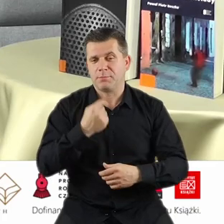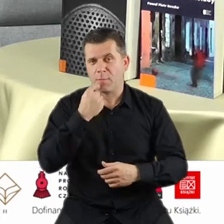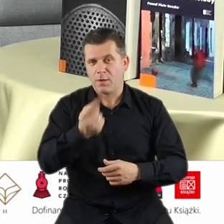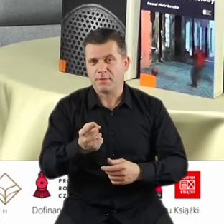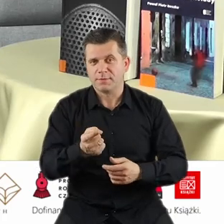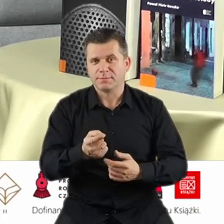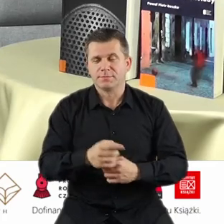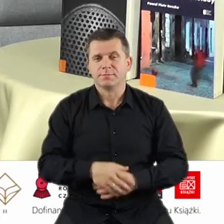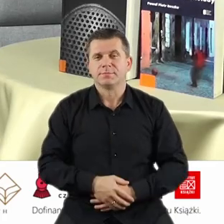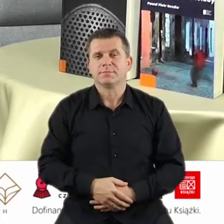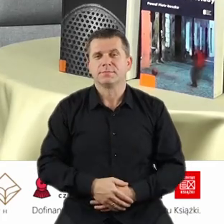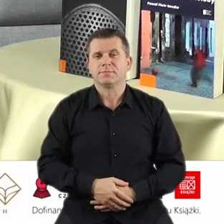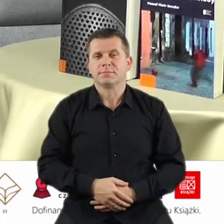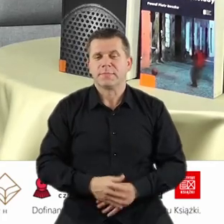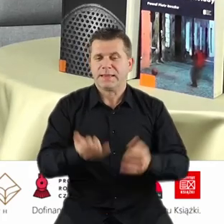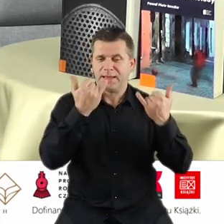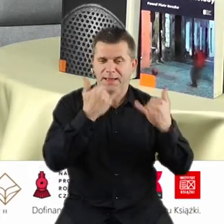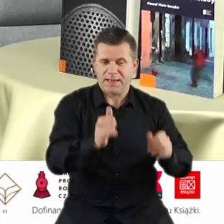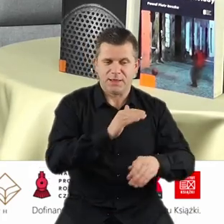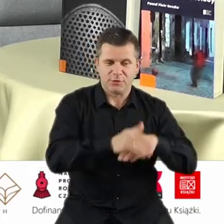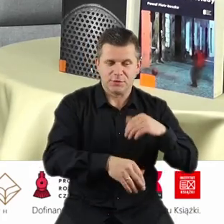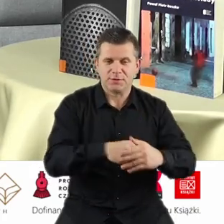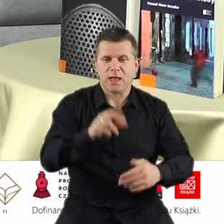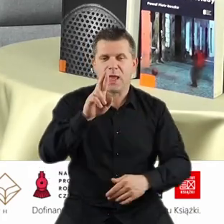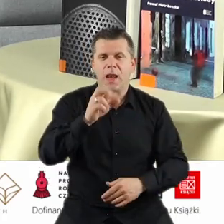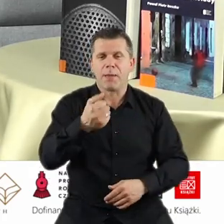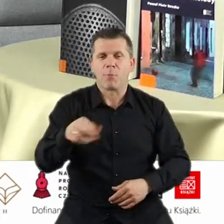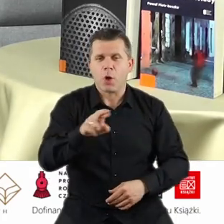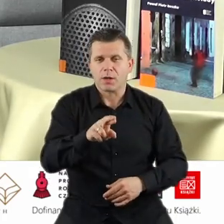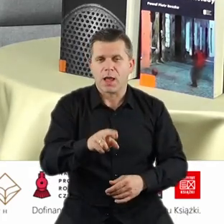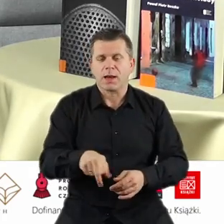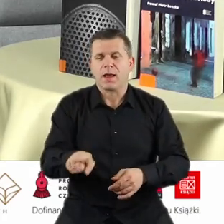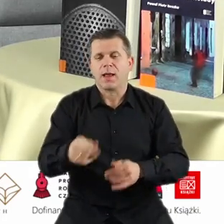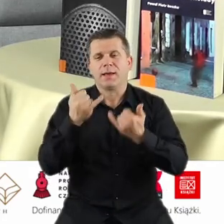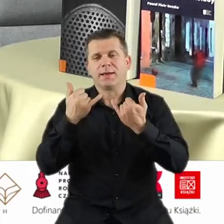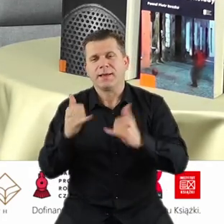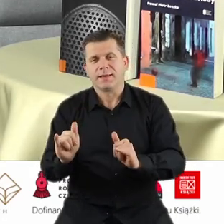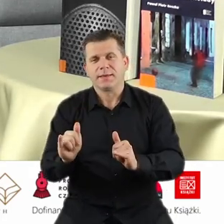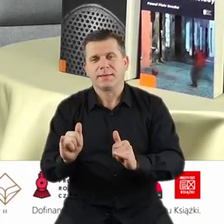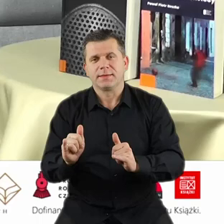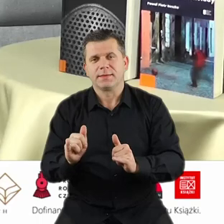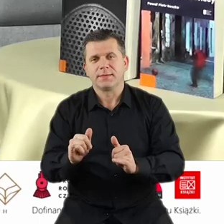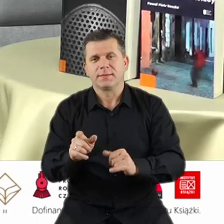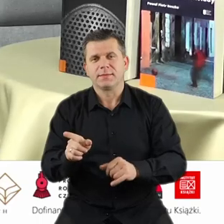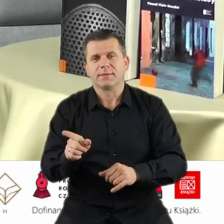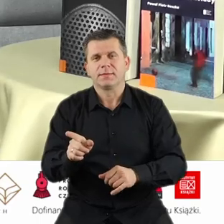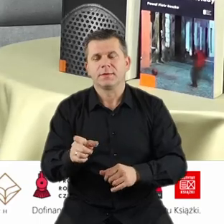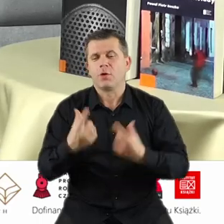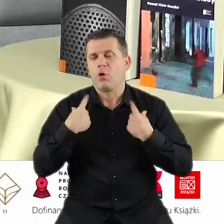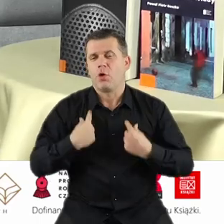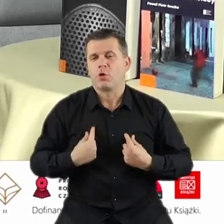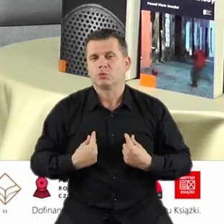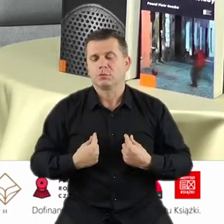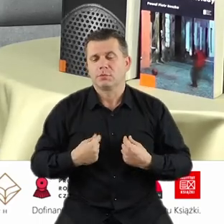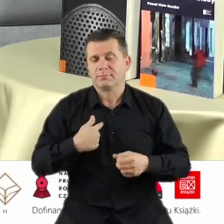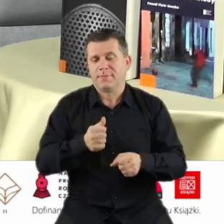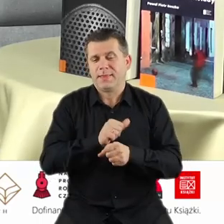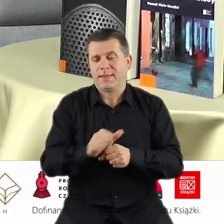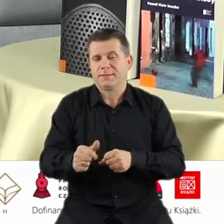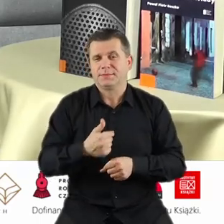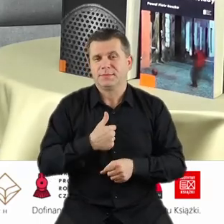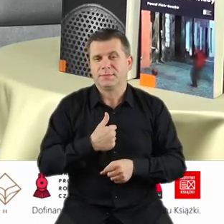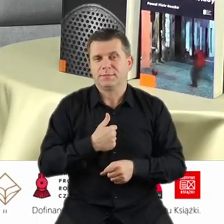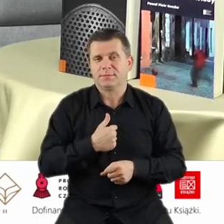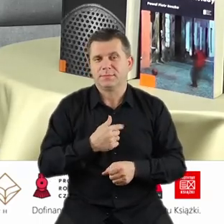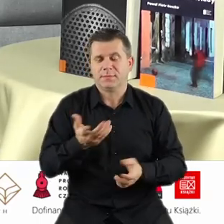zdefiniowałbym je w sposób dosyć niejednoznaczny, no bo oczywiście czym innym jest szczęście reportera, czym innym jest jakby osoby, którą jestem,